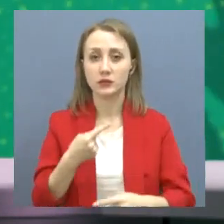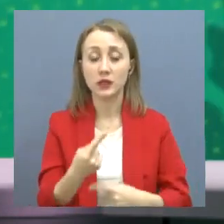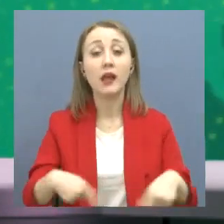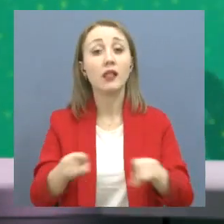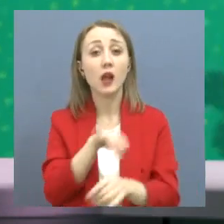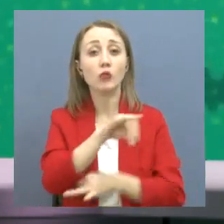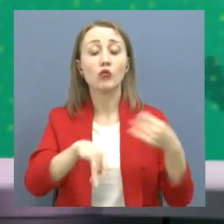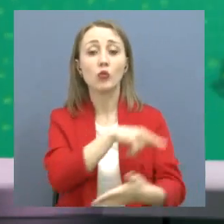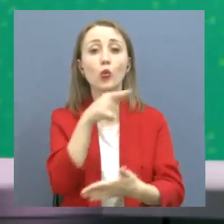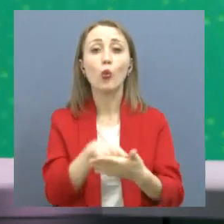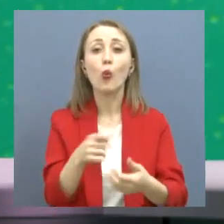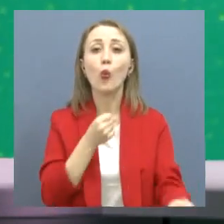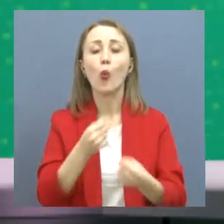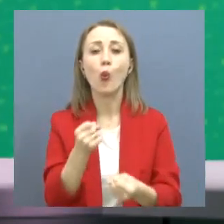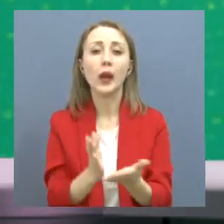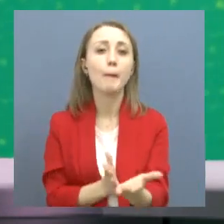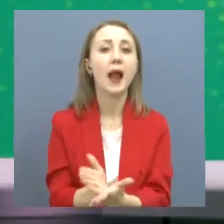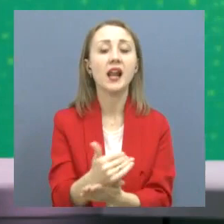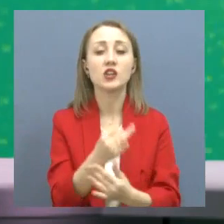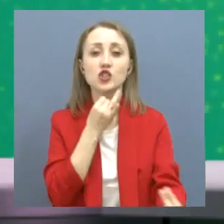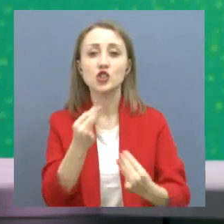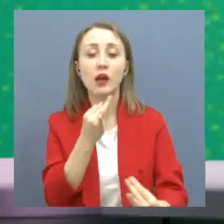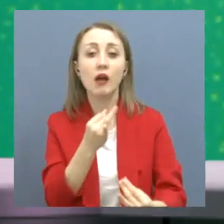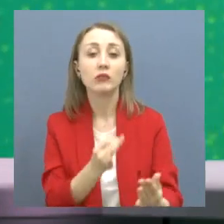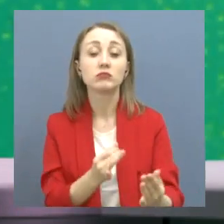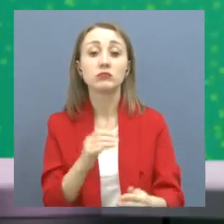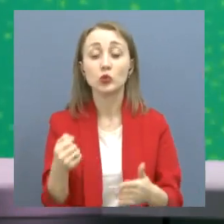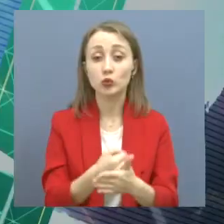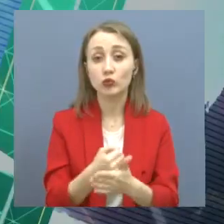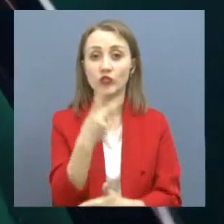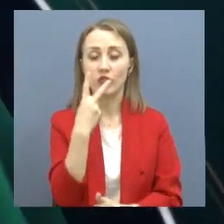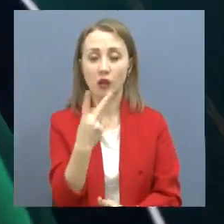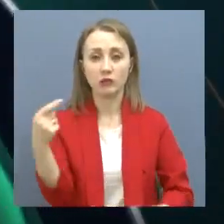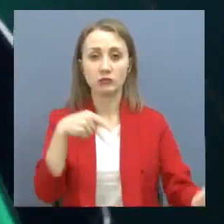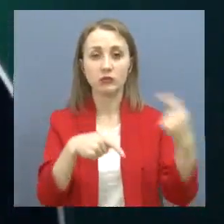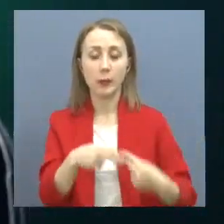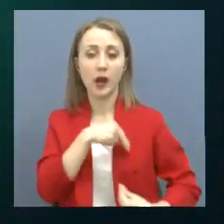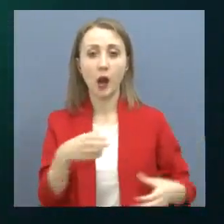вопросы укрепления политического диалога, стратегического партнерства двух стран.